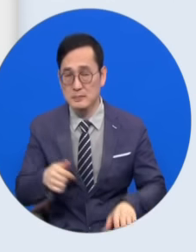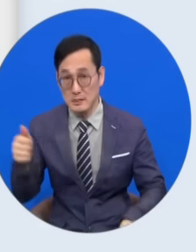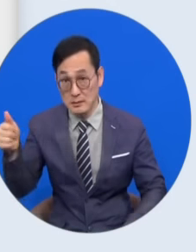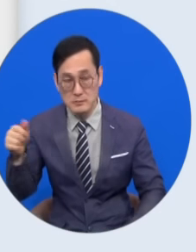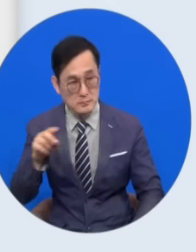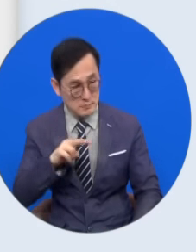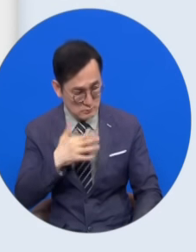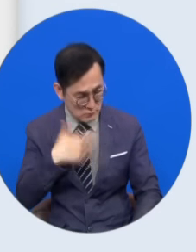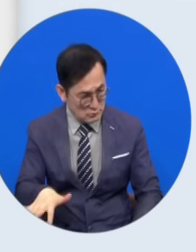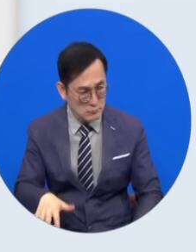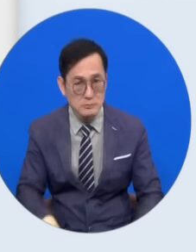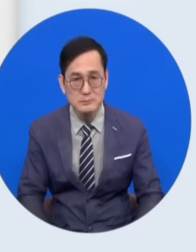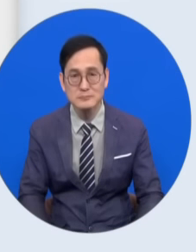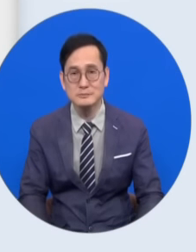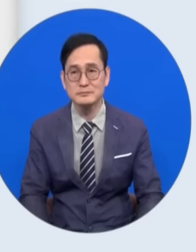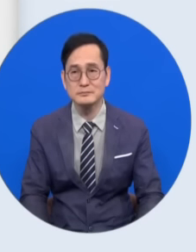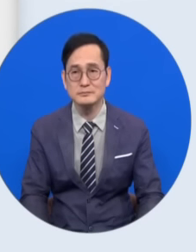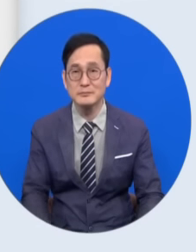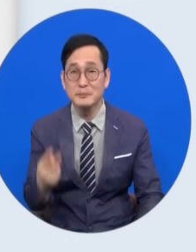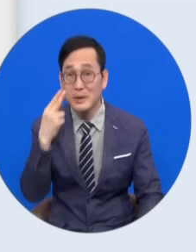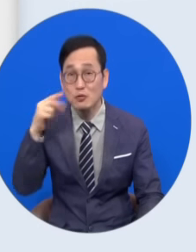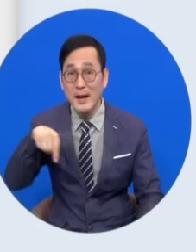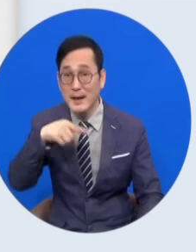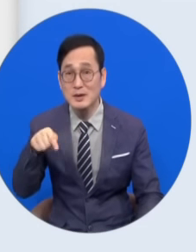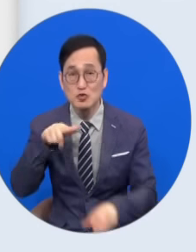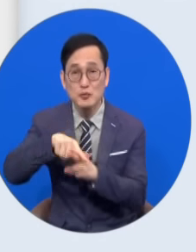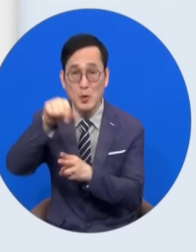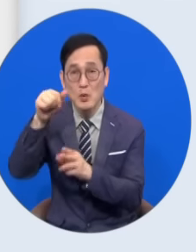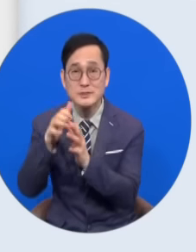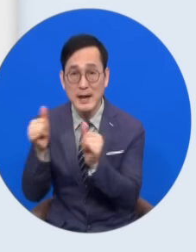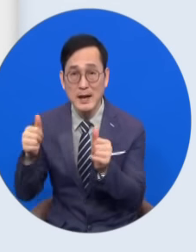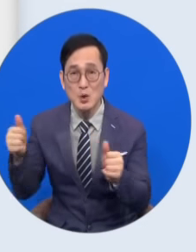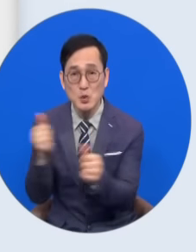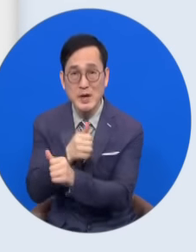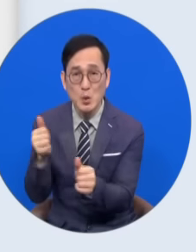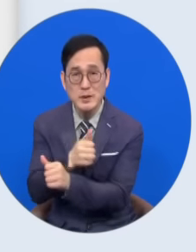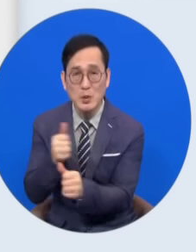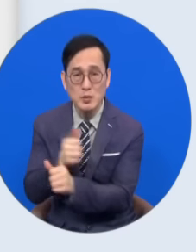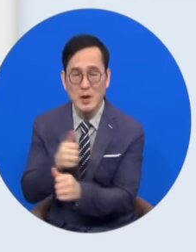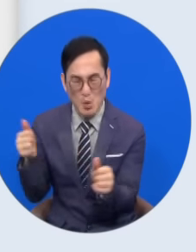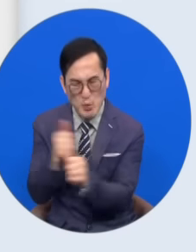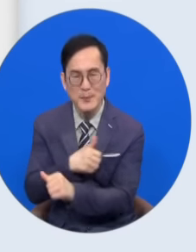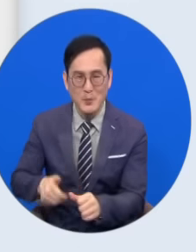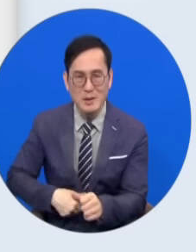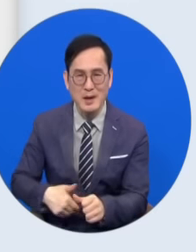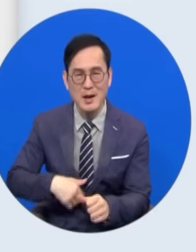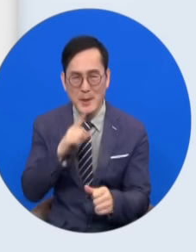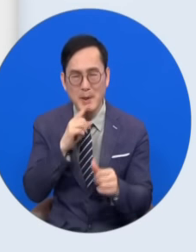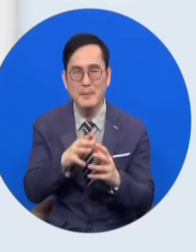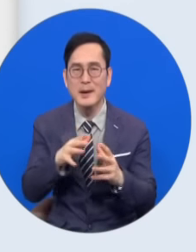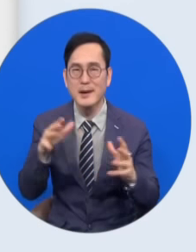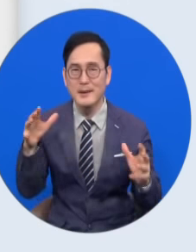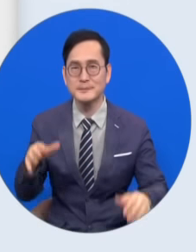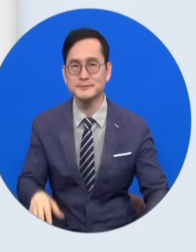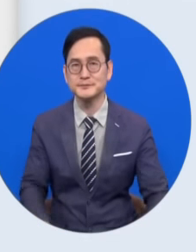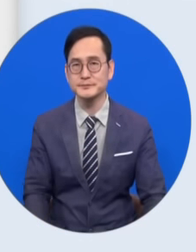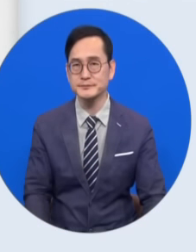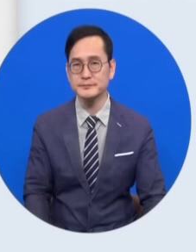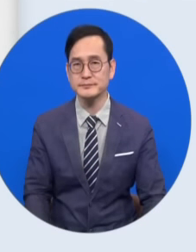상황입니다만 미국 내에서 후보 교체론 여론이 어 상당해 보여요 안녕님 미쉘